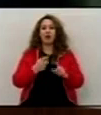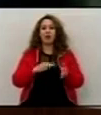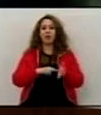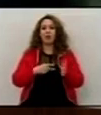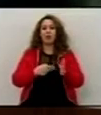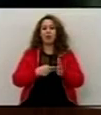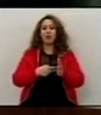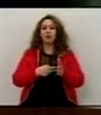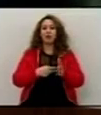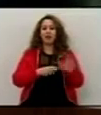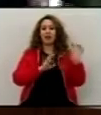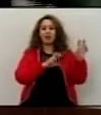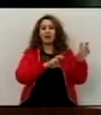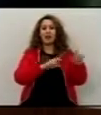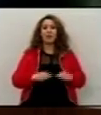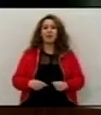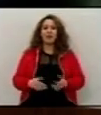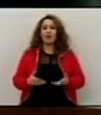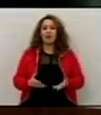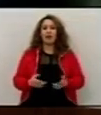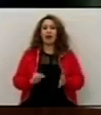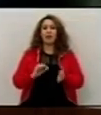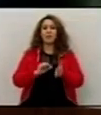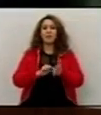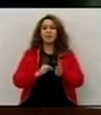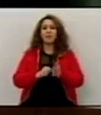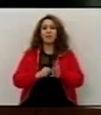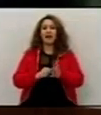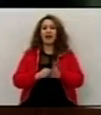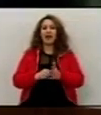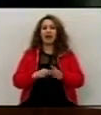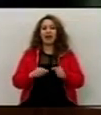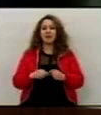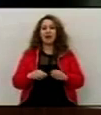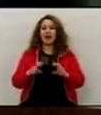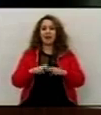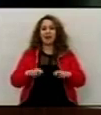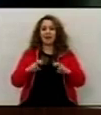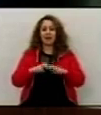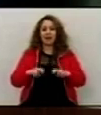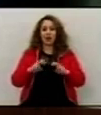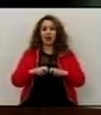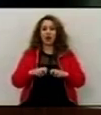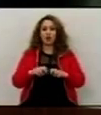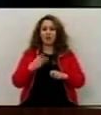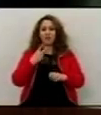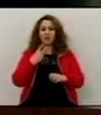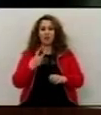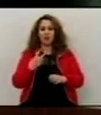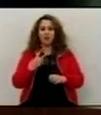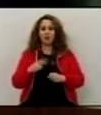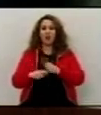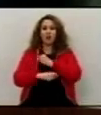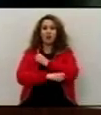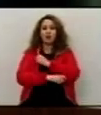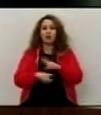نقطة هو لابد من إنشاء مركز أو مرصد للبحث والتطوير، الغاية منه وهو تحديد المناطق، لأن المناطق الصحراوية